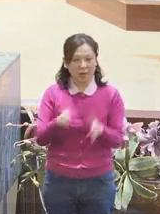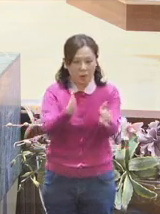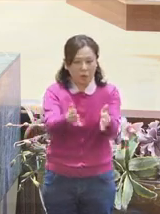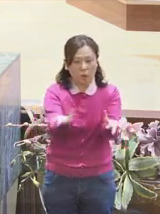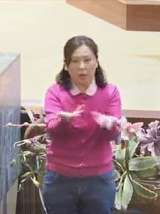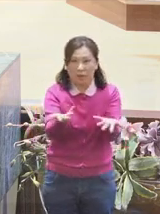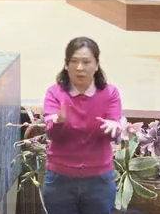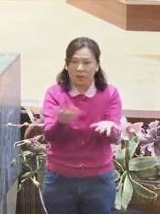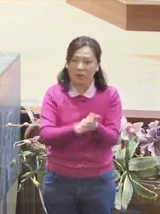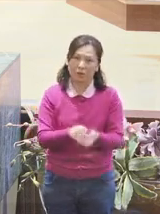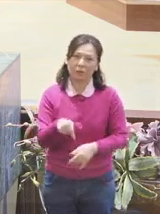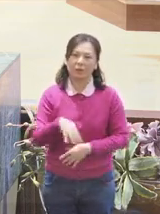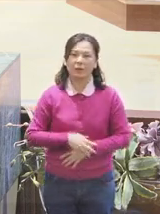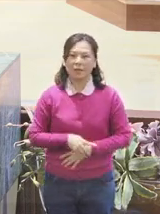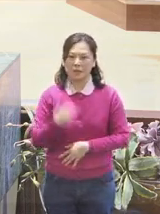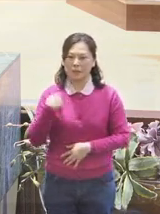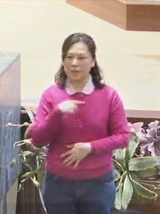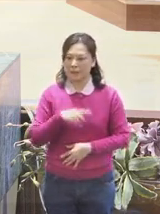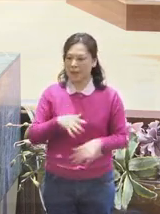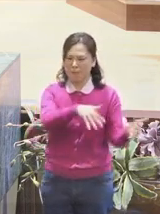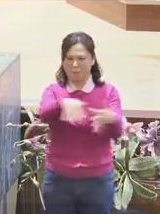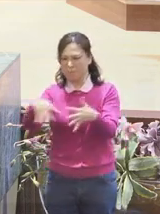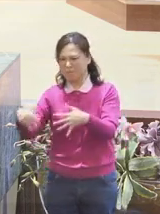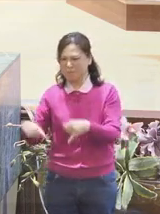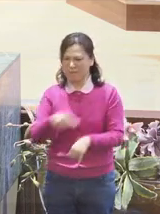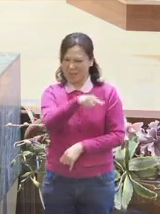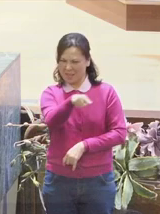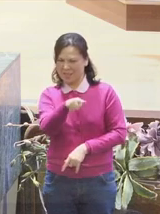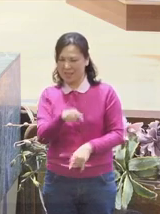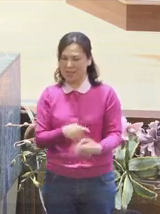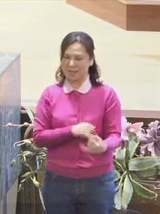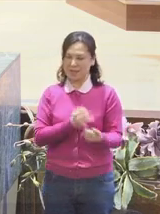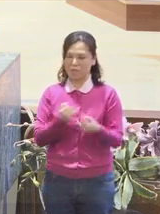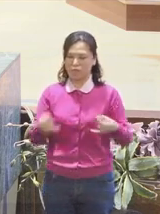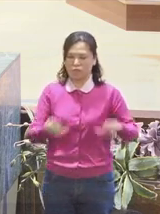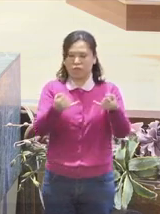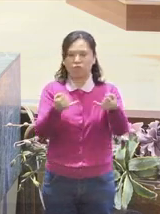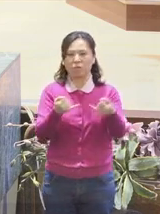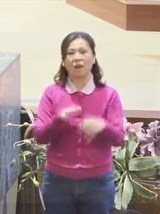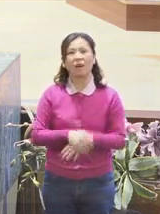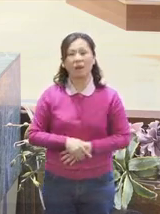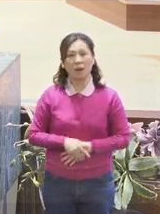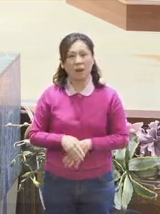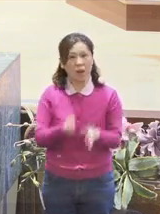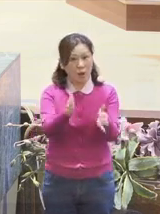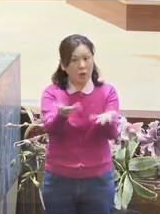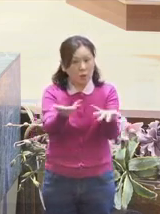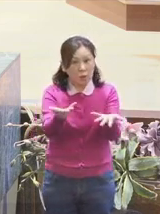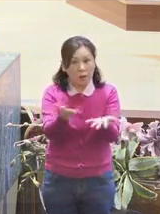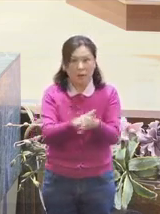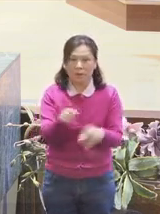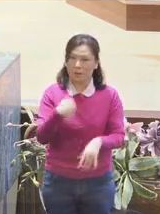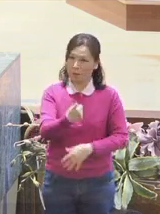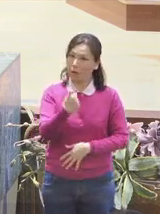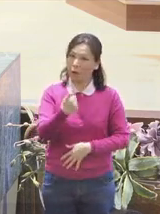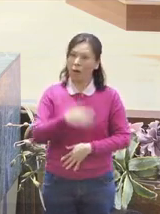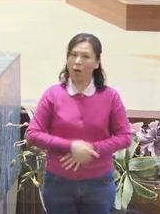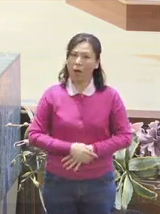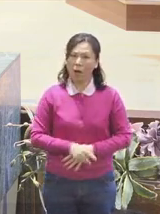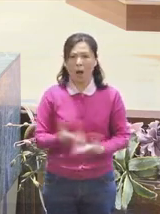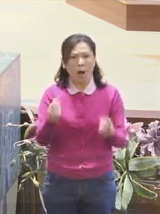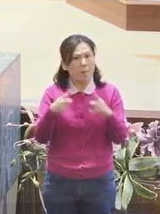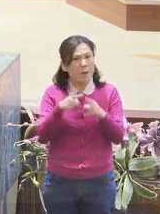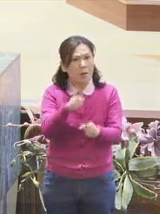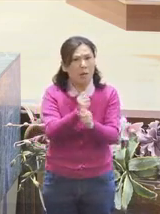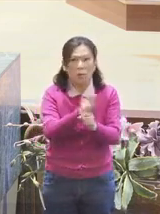那就是同仇敌忾嘛，愤慨。对事当然是很好的，就是哎，为什么没有人做这件事情，我很愤怒，